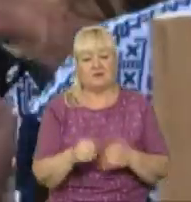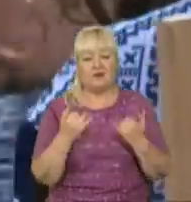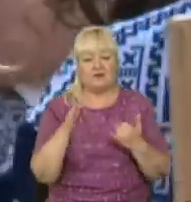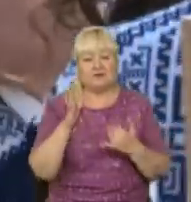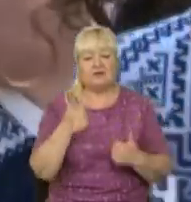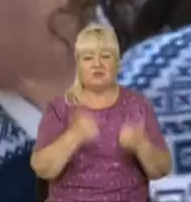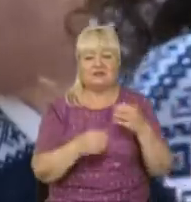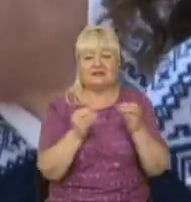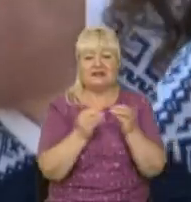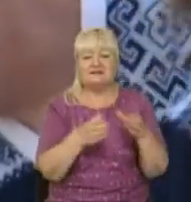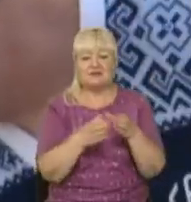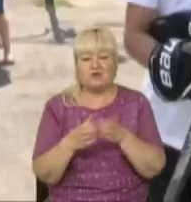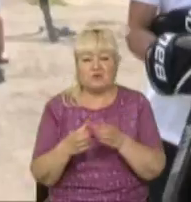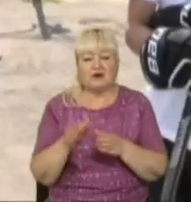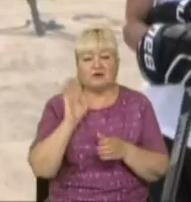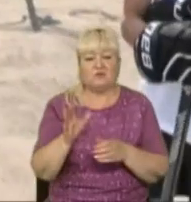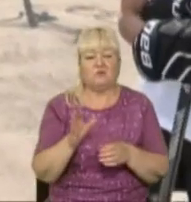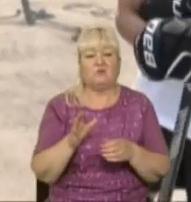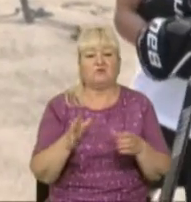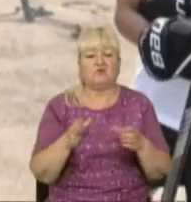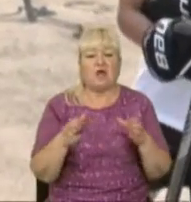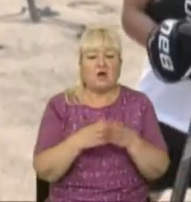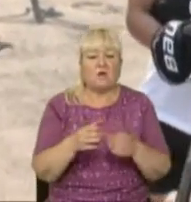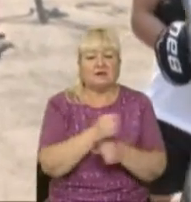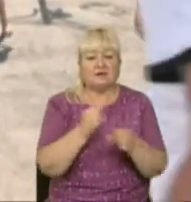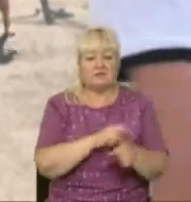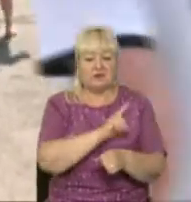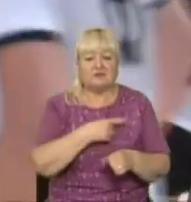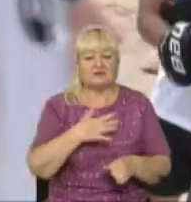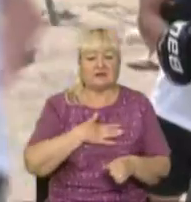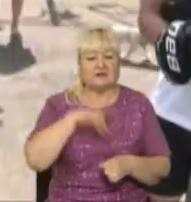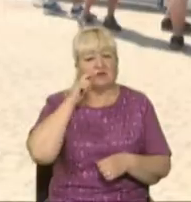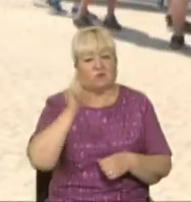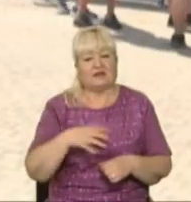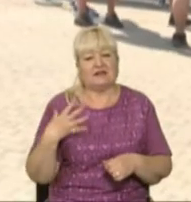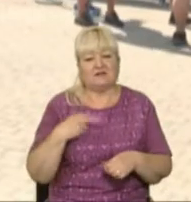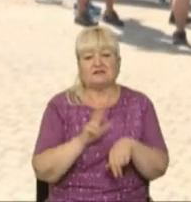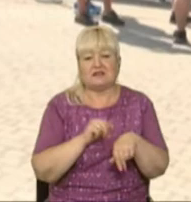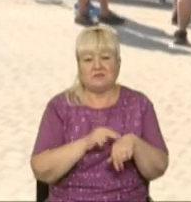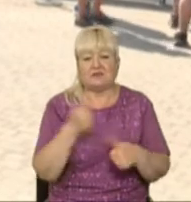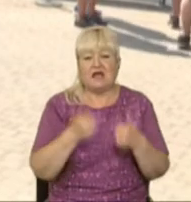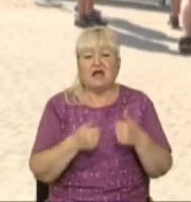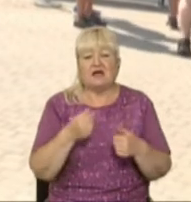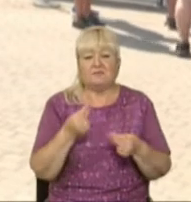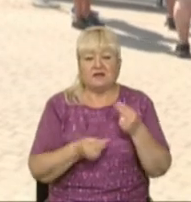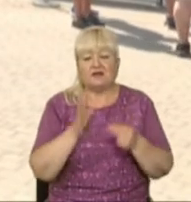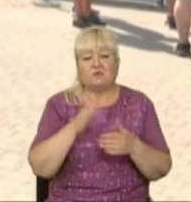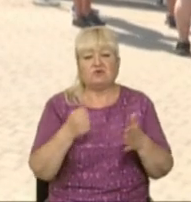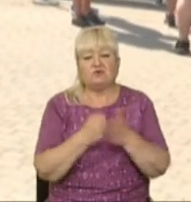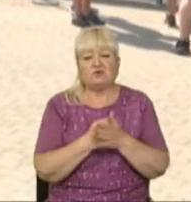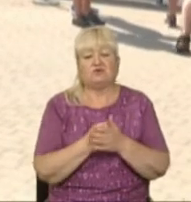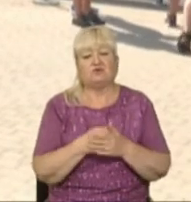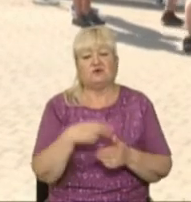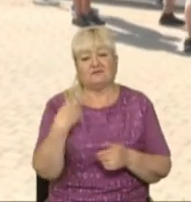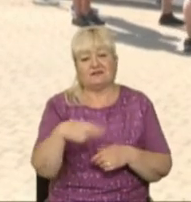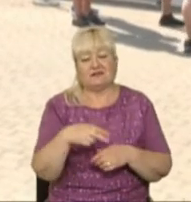10 команд. Серед них будуть команди Збройних сил Канади та України, також львівські патрульні. Ігри будуть тривати до 20-ї години. Лілія